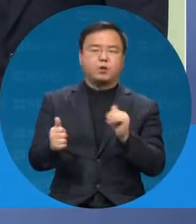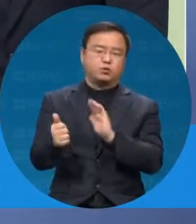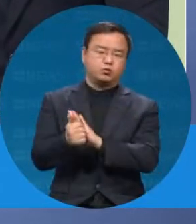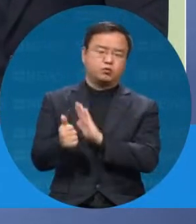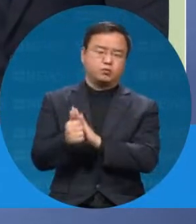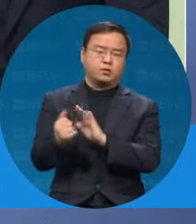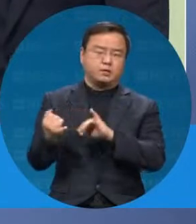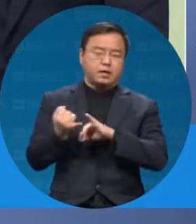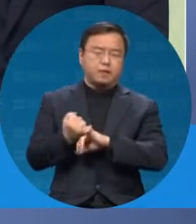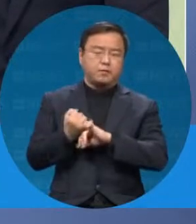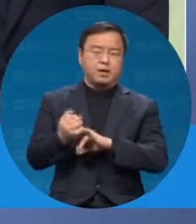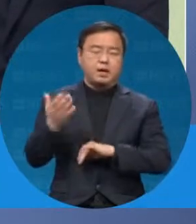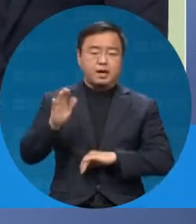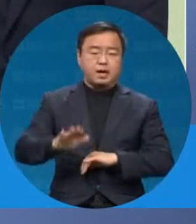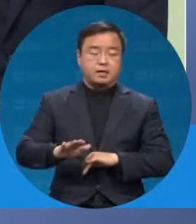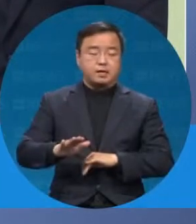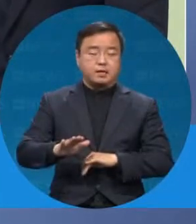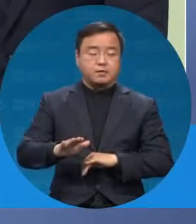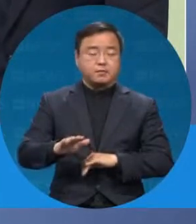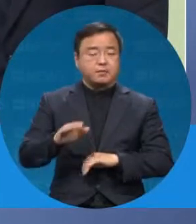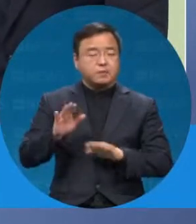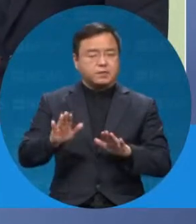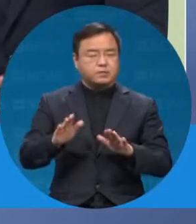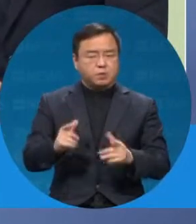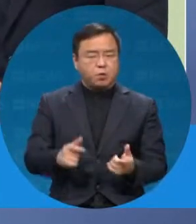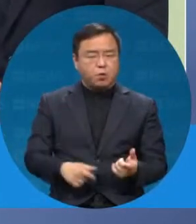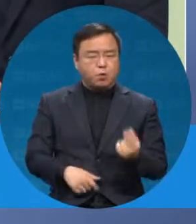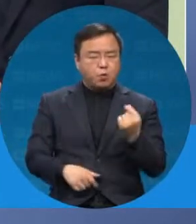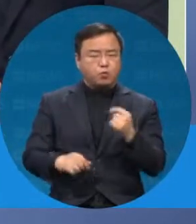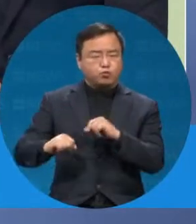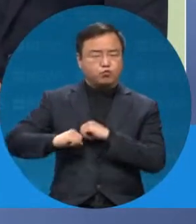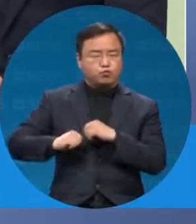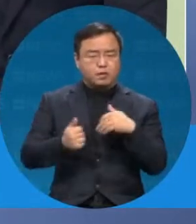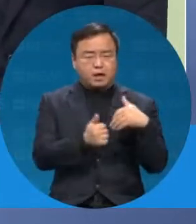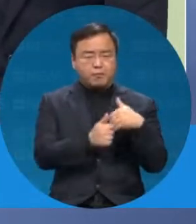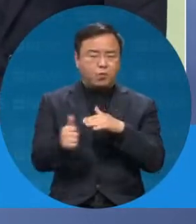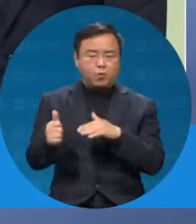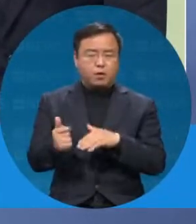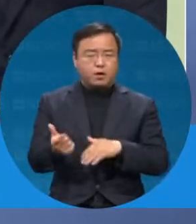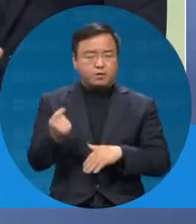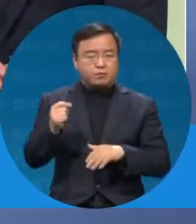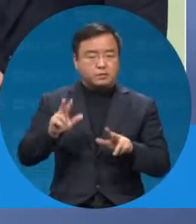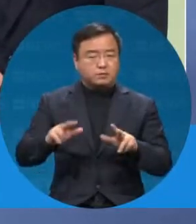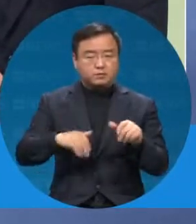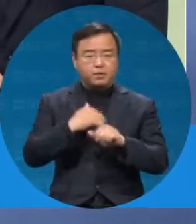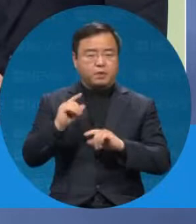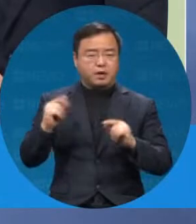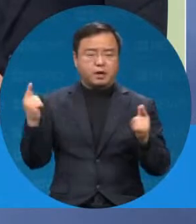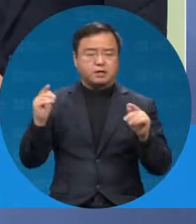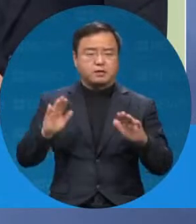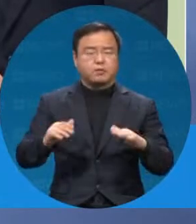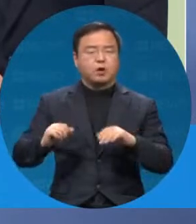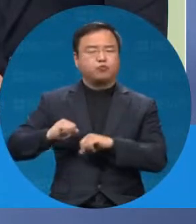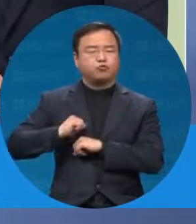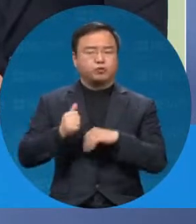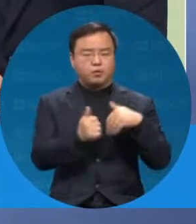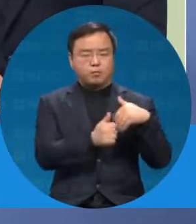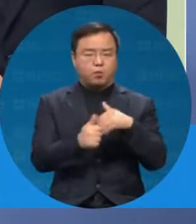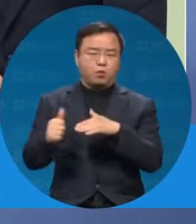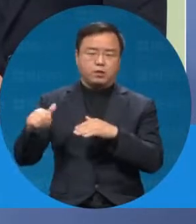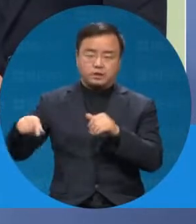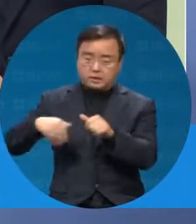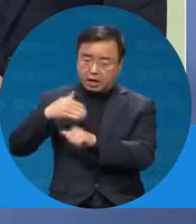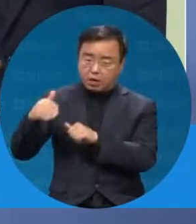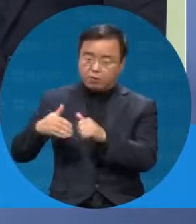푸틴 대통령은 다만 지금 당장 군대가 둔 갈수록 안다 고 말한 것은 아니다 라면서 파병 여부는 현장에서 조성되는